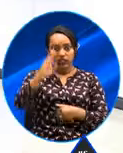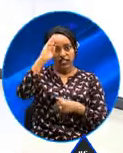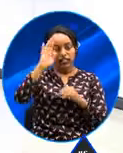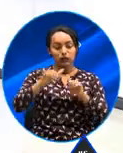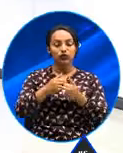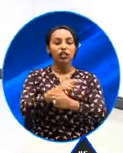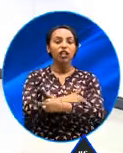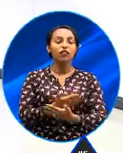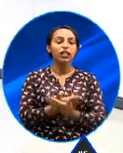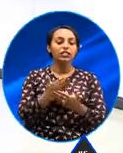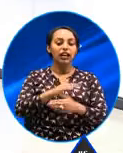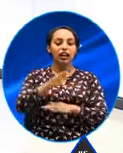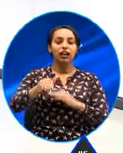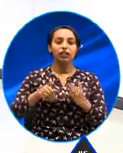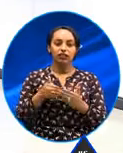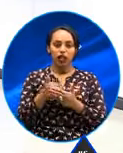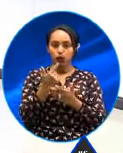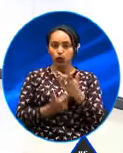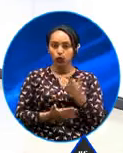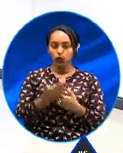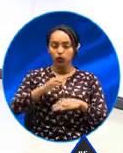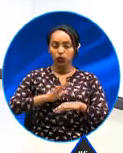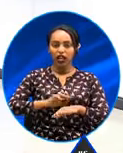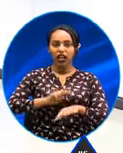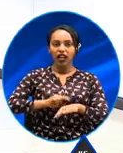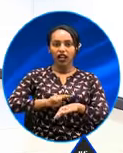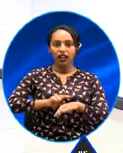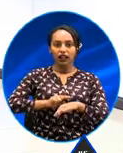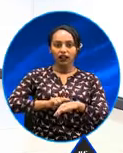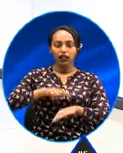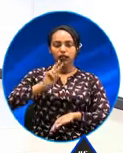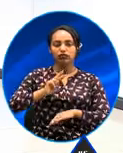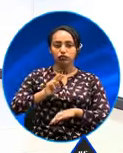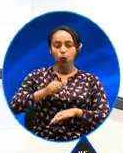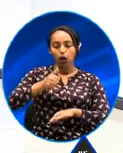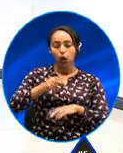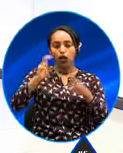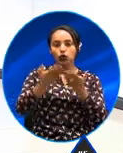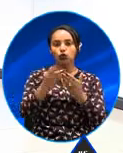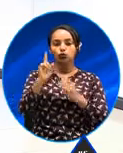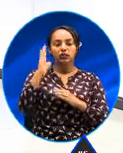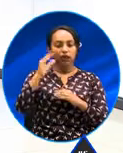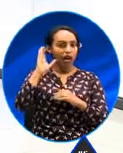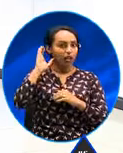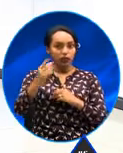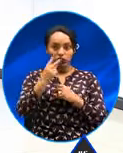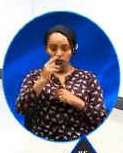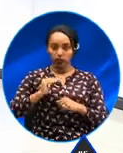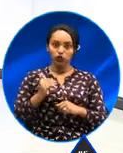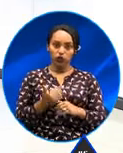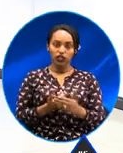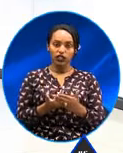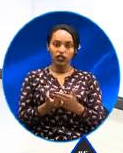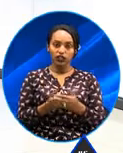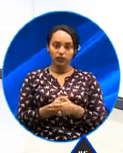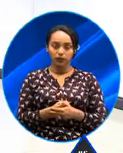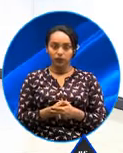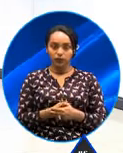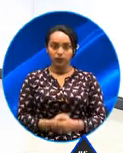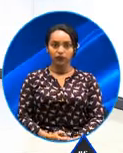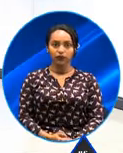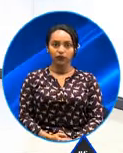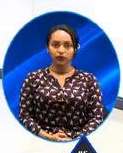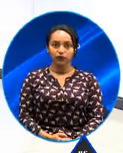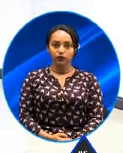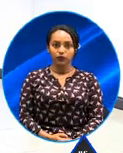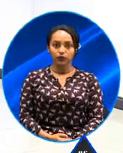ሰለሞን እንደምን ውለሃል? እስኪ አጠቃላይ በውይይቱ የተነሱ ዋና ዋና ርዕሰ ጉዳዮች ምን ይመስላሉ? ለአድማጭ ተመልካቾቻችን አድርስልኝ።